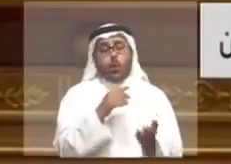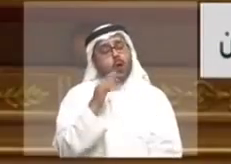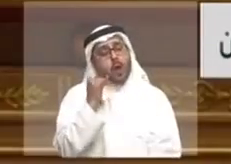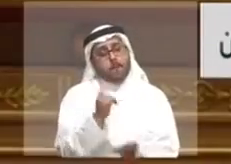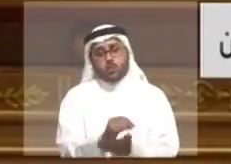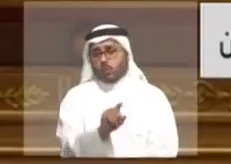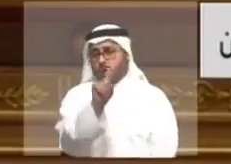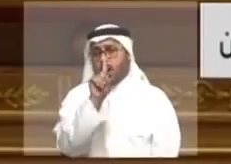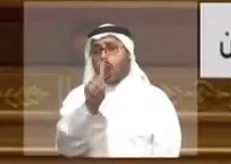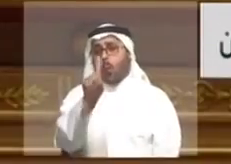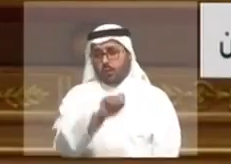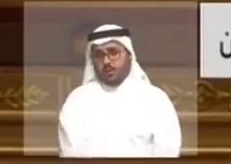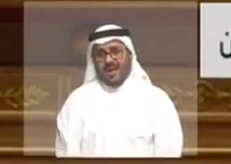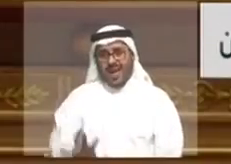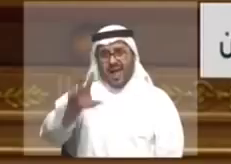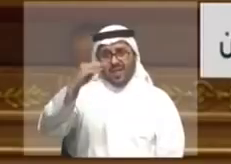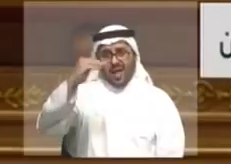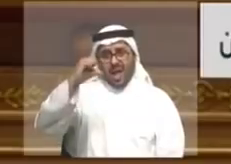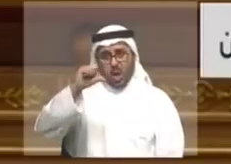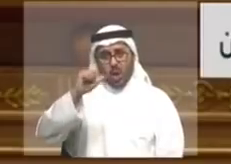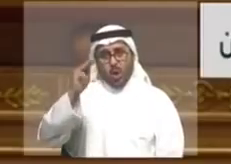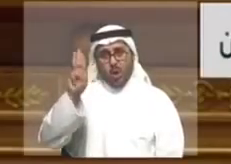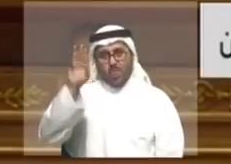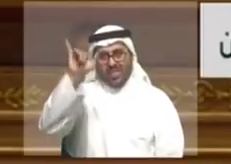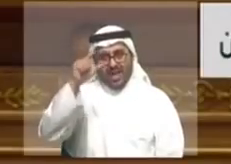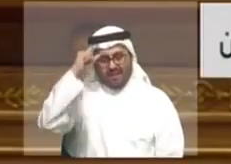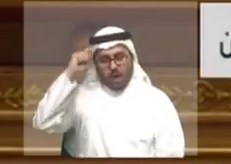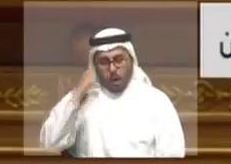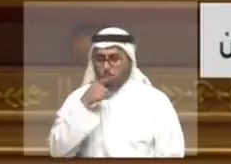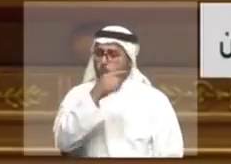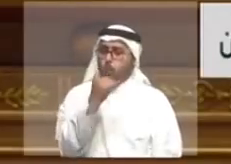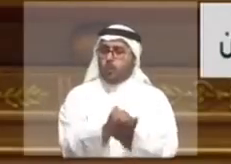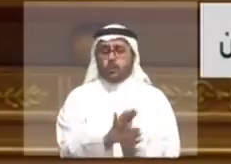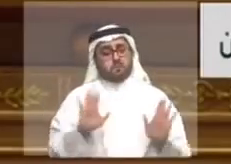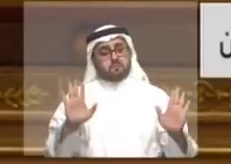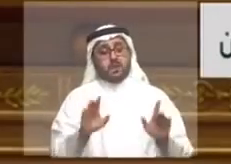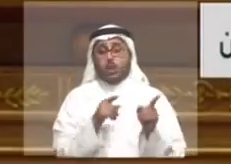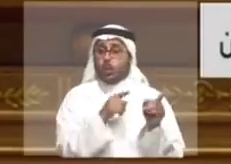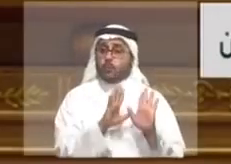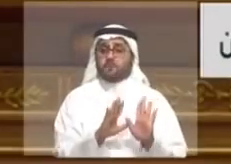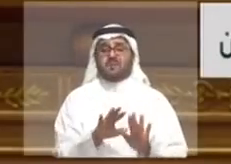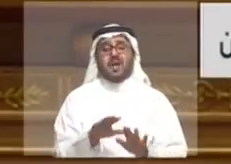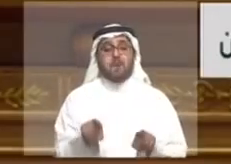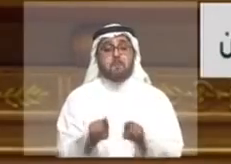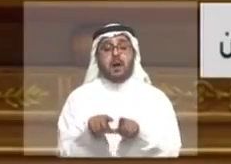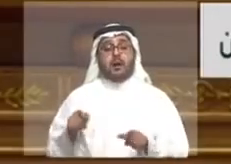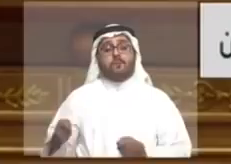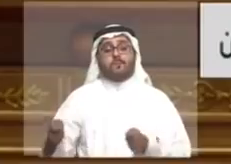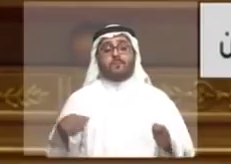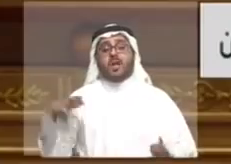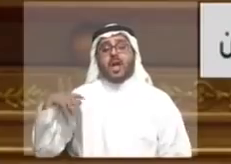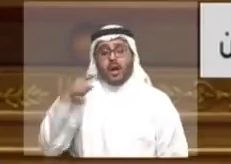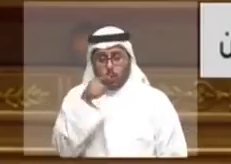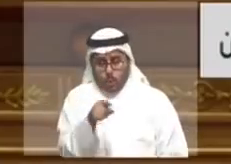الإنسانية التي عصفت باليمن ونرحب بالبيان الصادر من مجلس الأمن